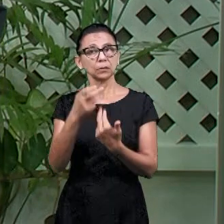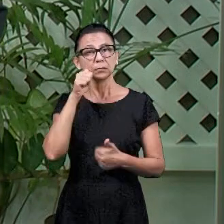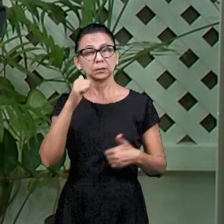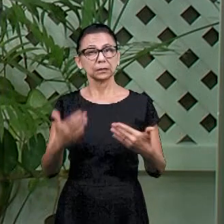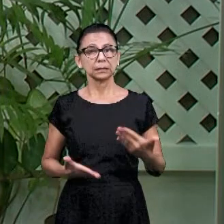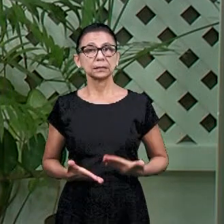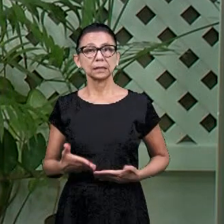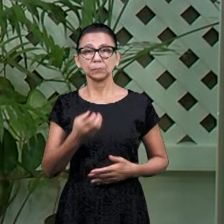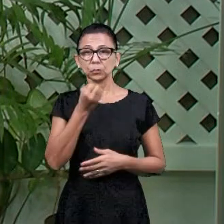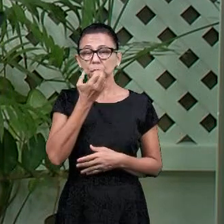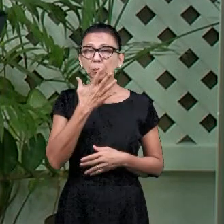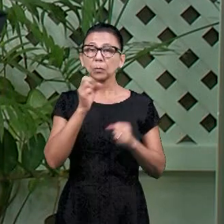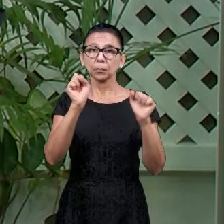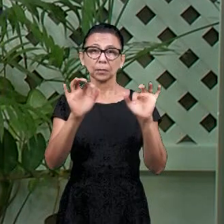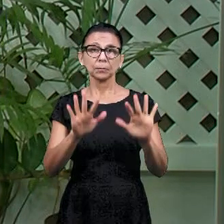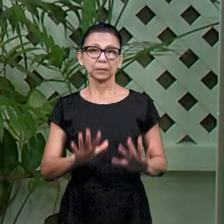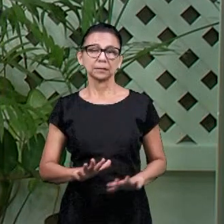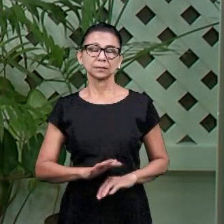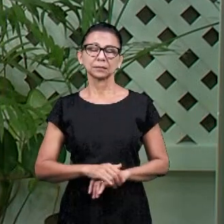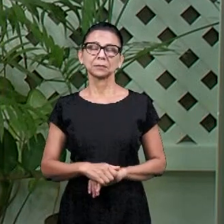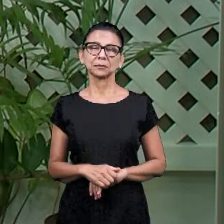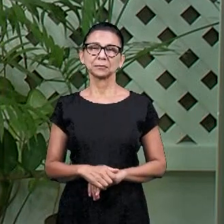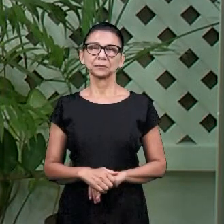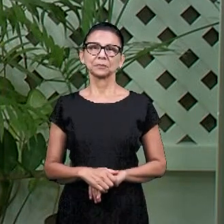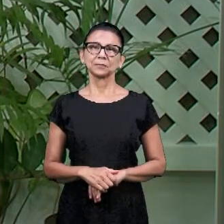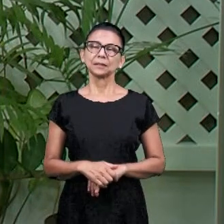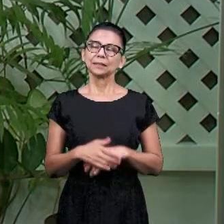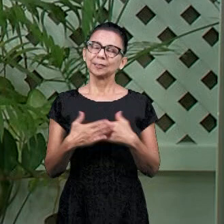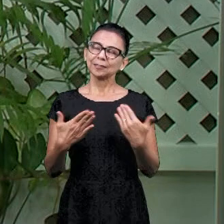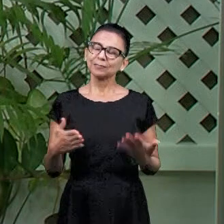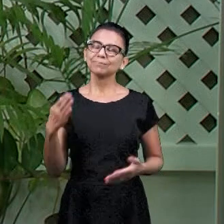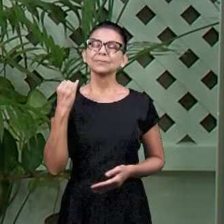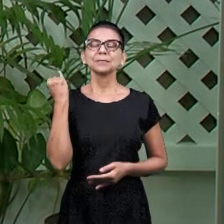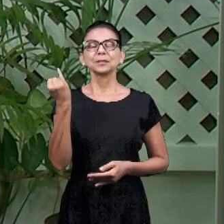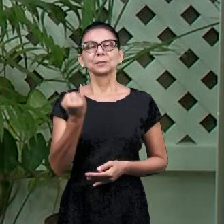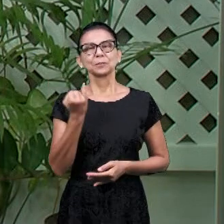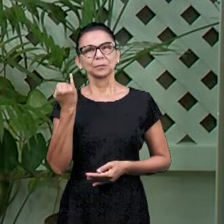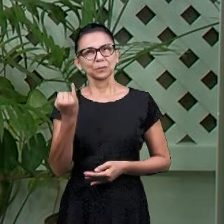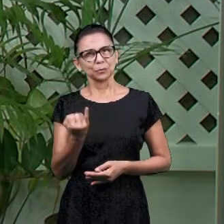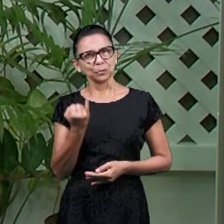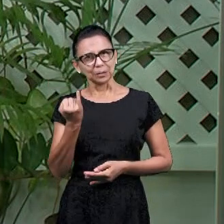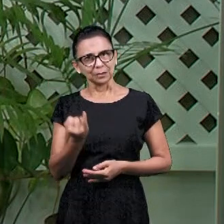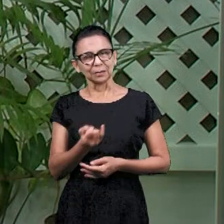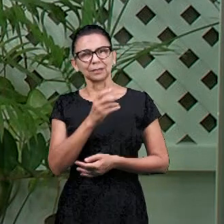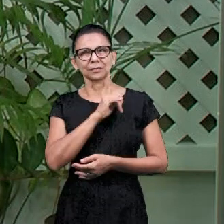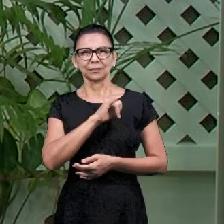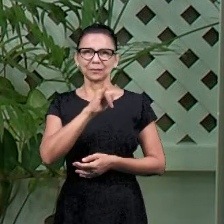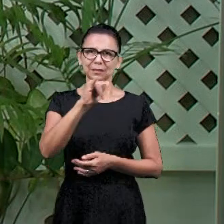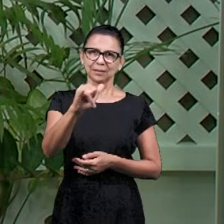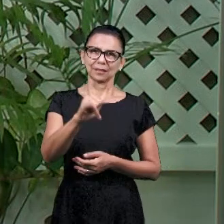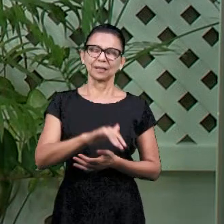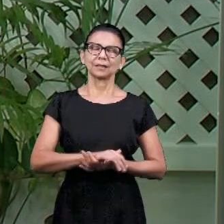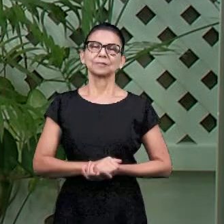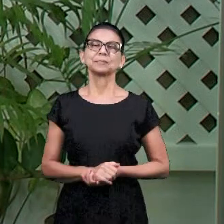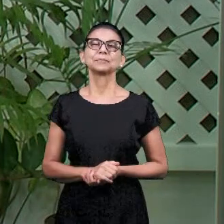le mercredi, ce qui est une bénédiction pour tous les sœurs qui participent. Nous ne pourrions